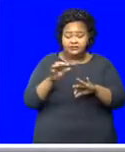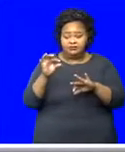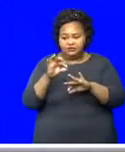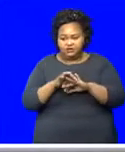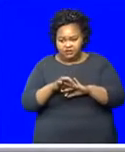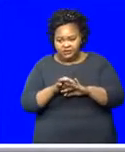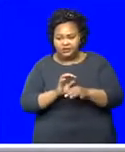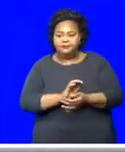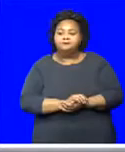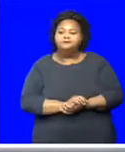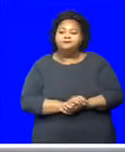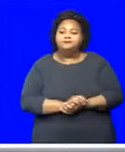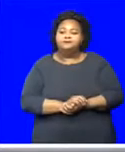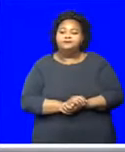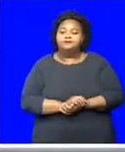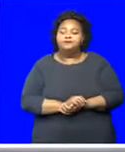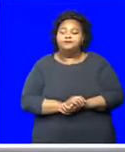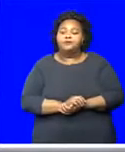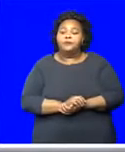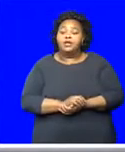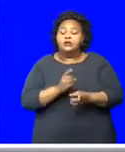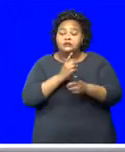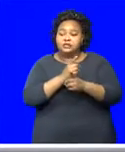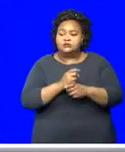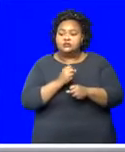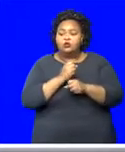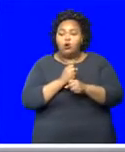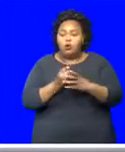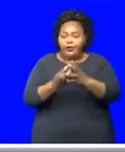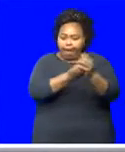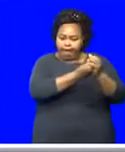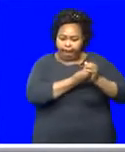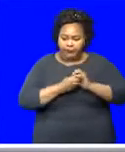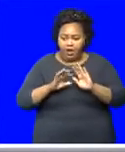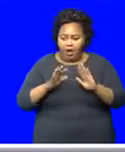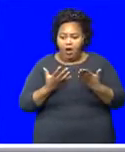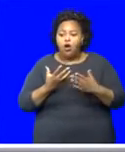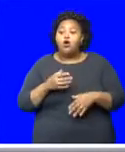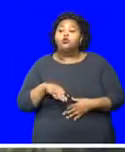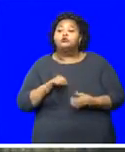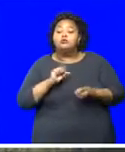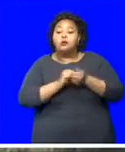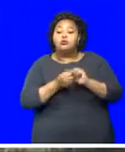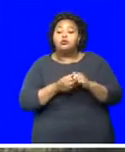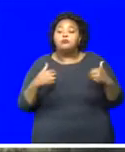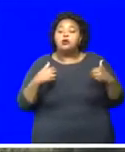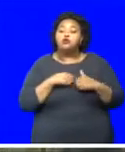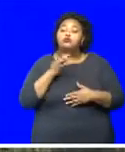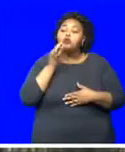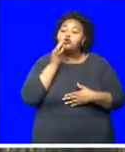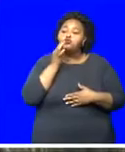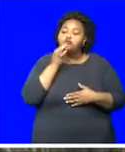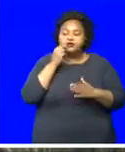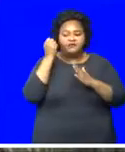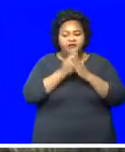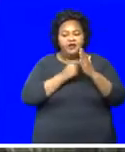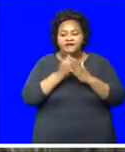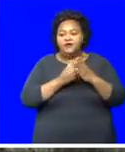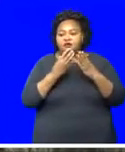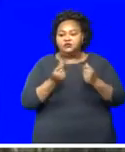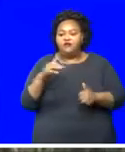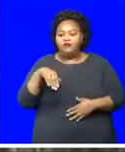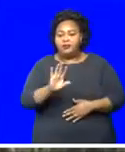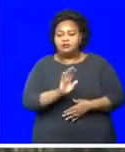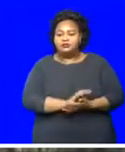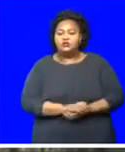kanjani ichaza leli united kuzama kulwa naloko lokubhekene nensha emhlabeni wonke jikelele dokotela Bongani Dlamini lobukethe inhlelo